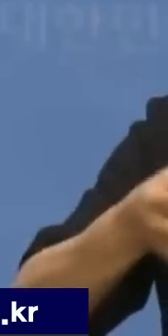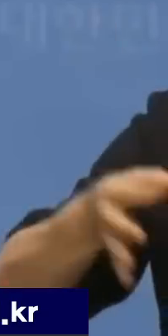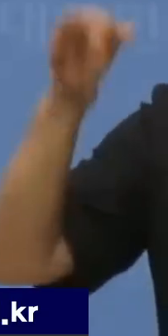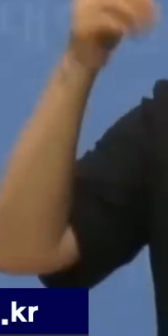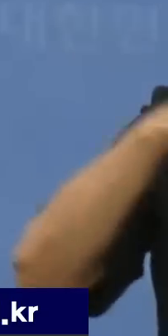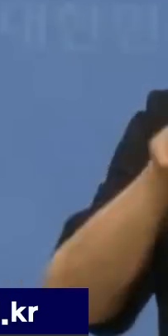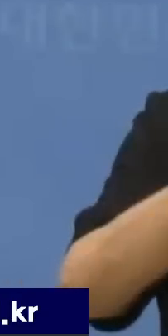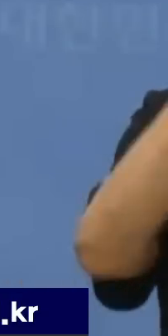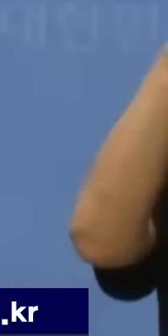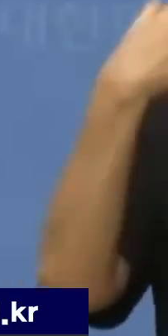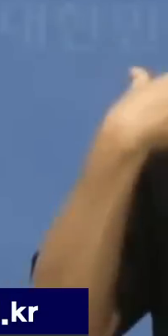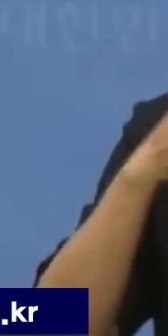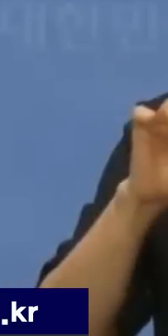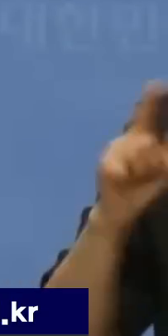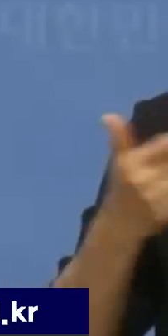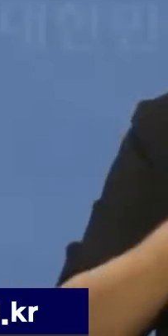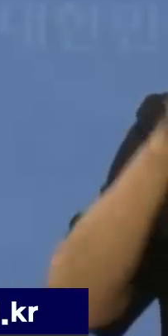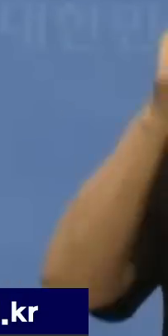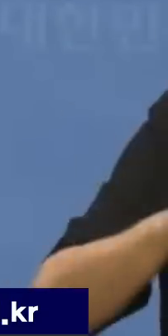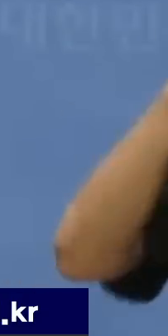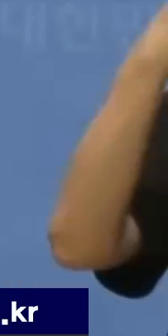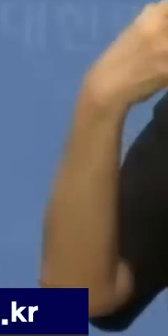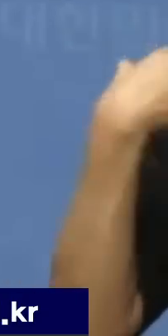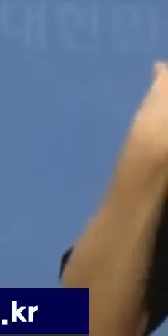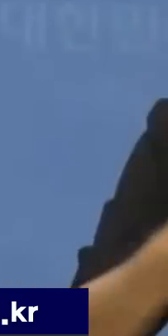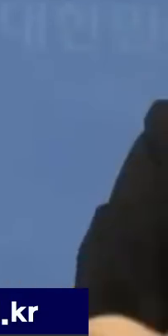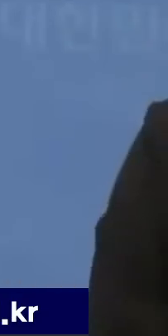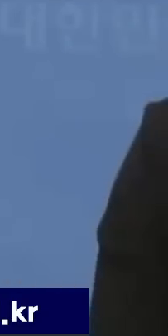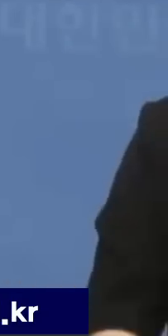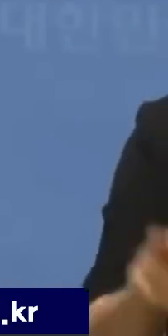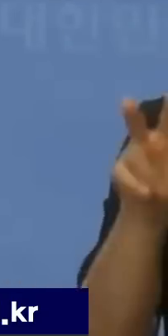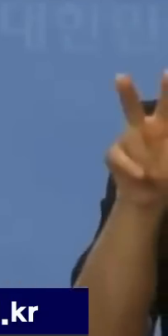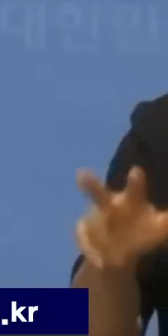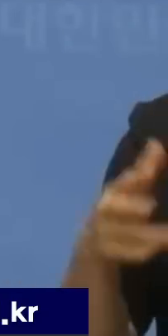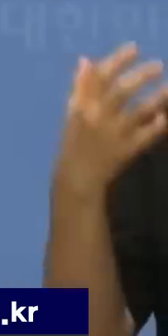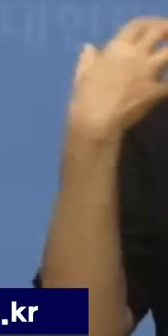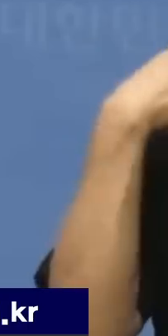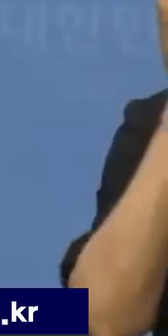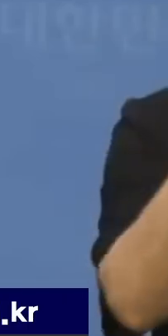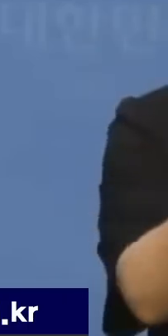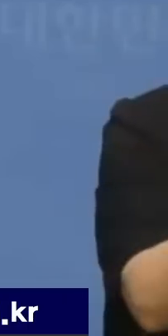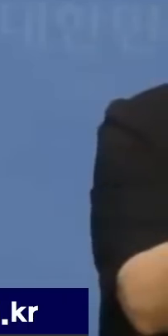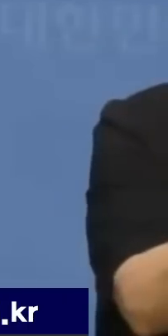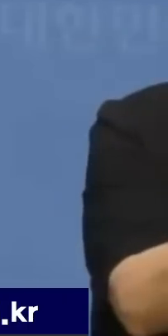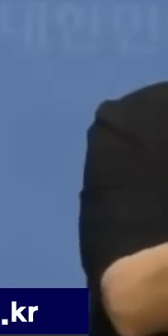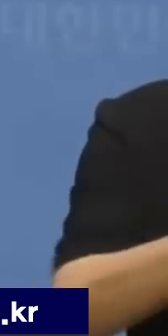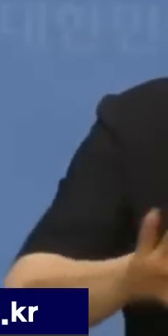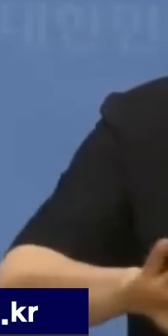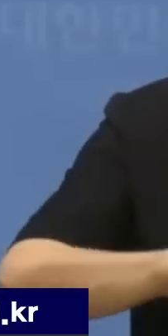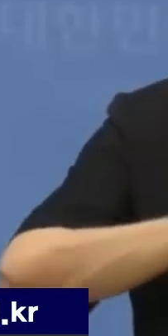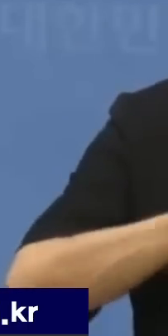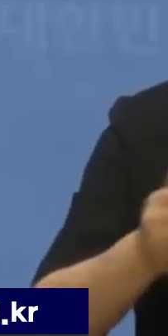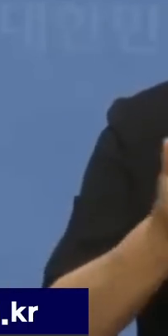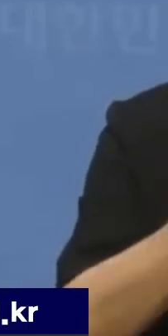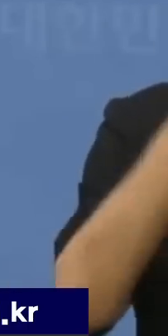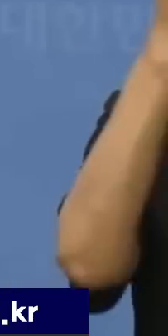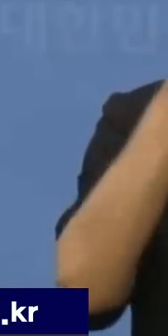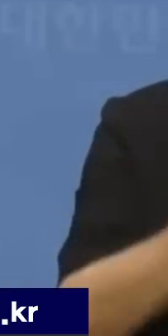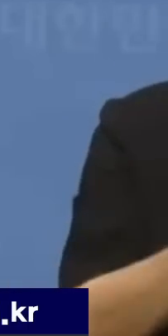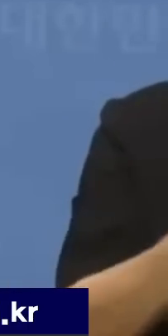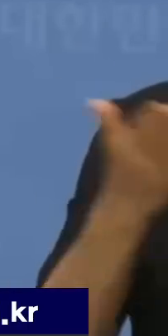것은 문재인 정부가 아니라 윤석열 정부 이제 책임 떠넘기기 남탓 그만하고